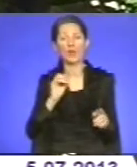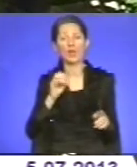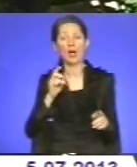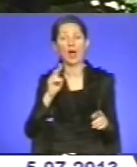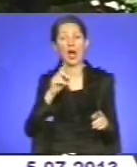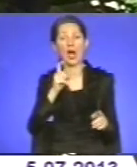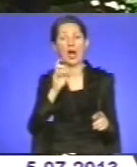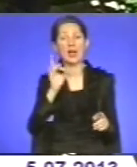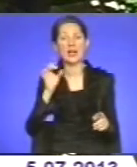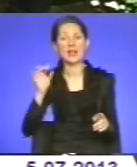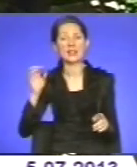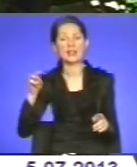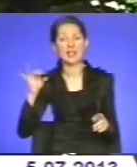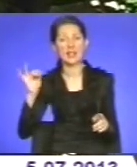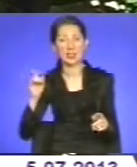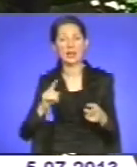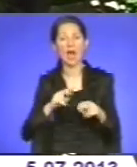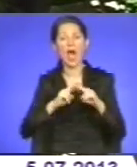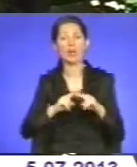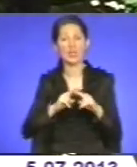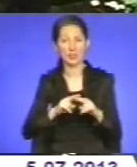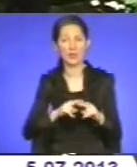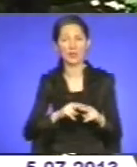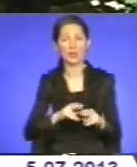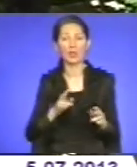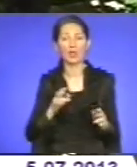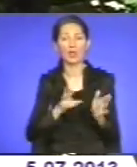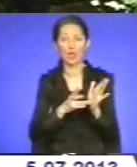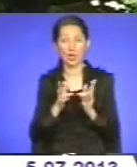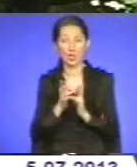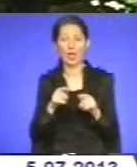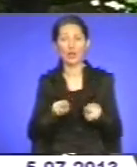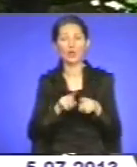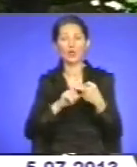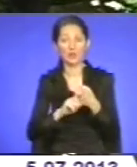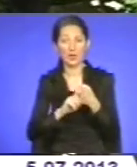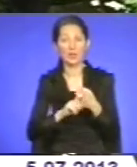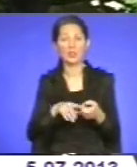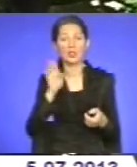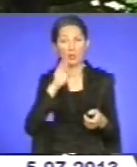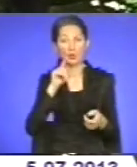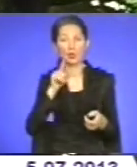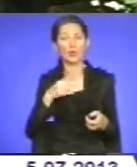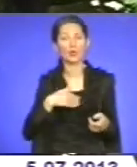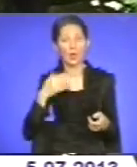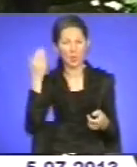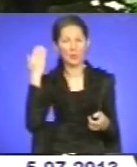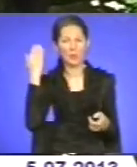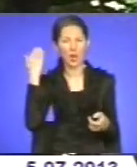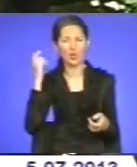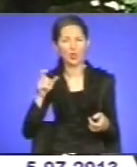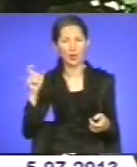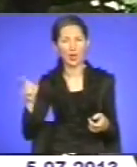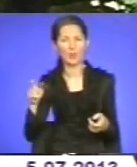тому наші пращури Івану Хрестителю додали назву Івана Купала. Але це для нас,